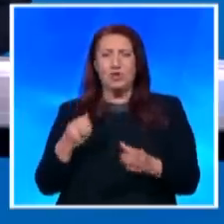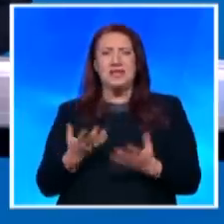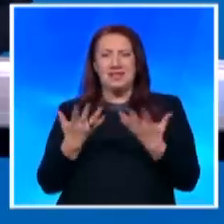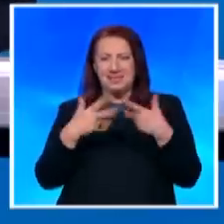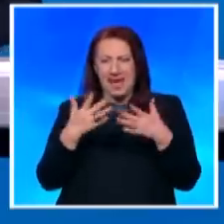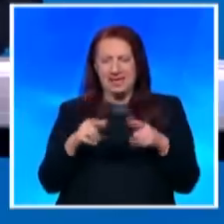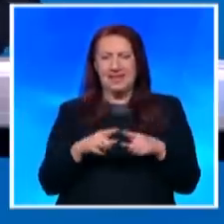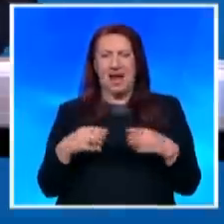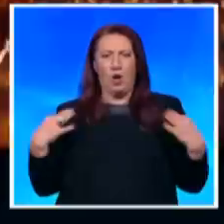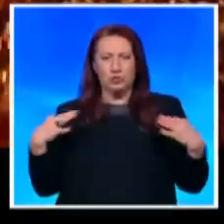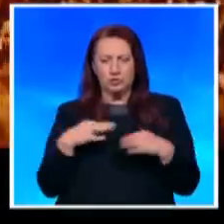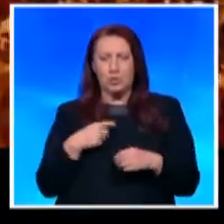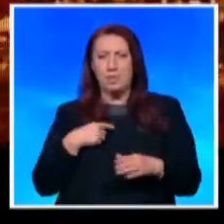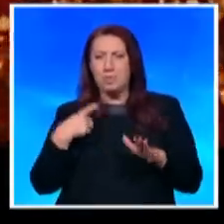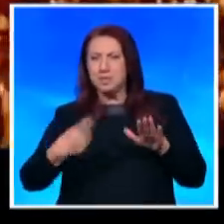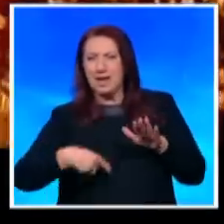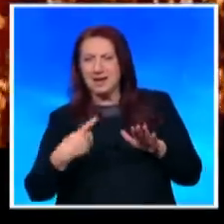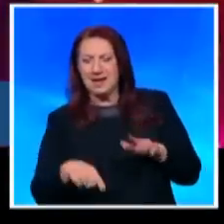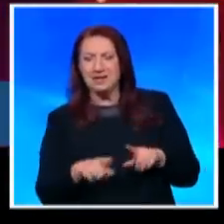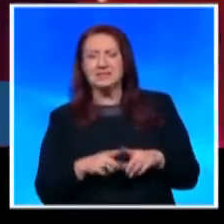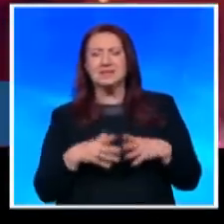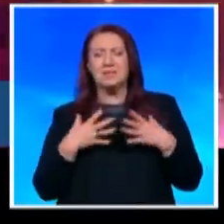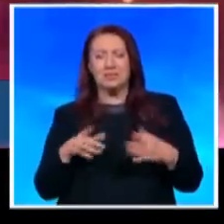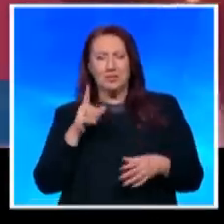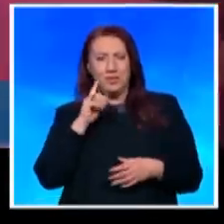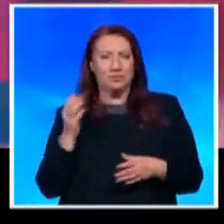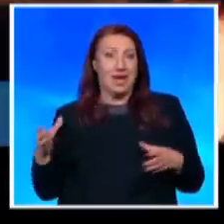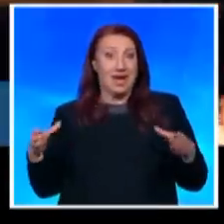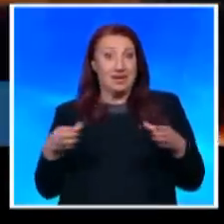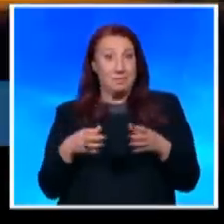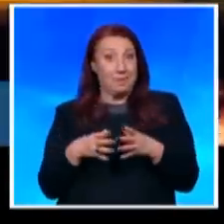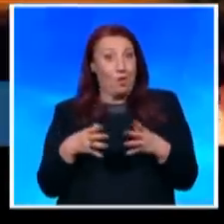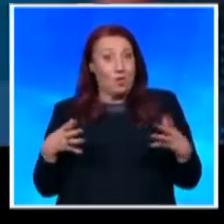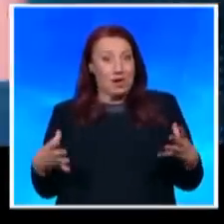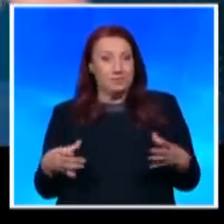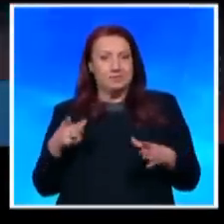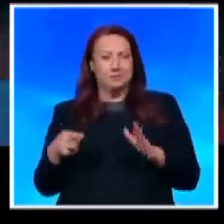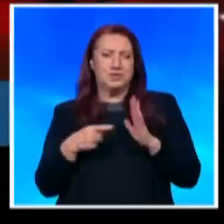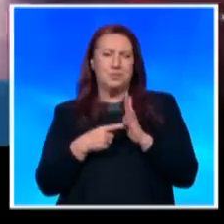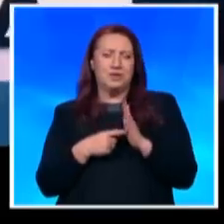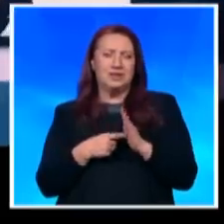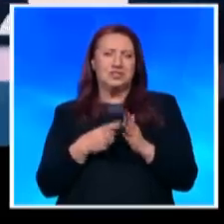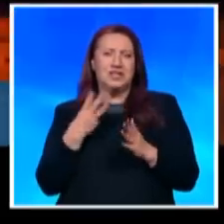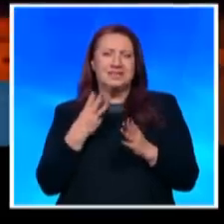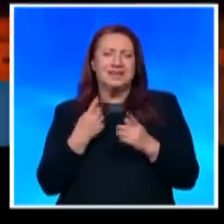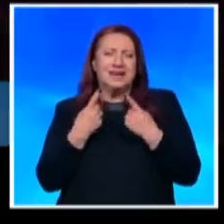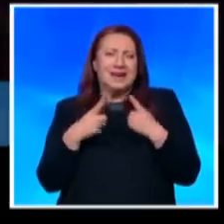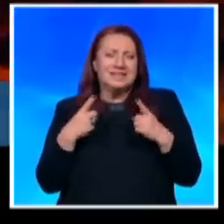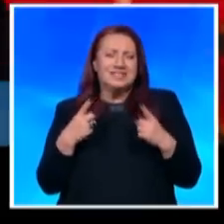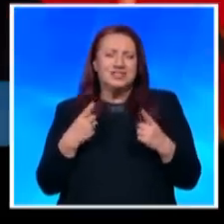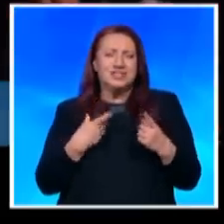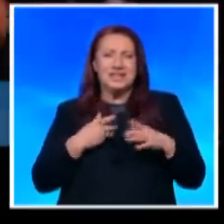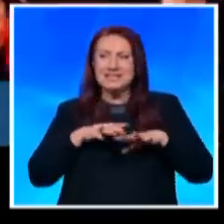54 души екип. Световно известната трупа ще представи 3 вълшебни, визуално-танцовални, приказни спектакли от